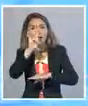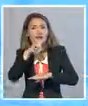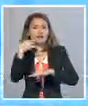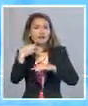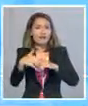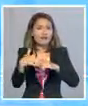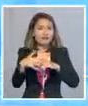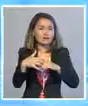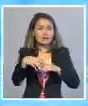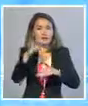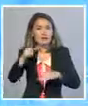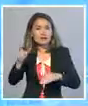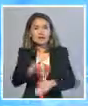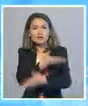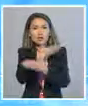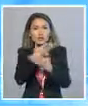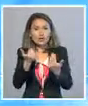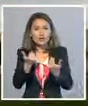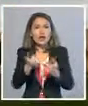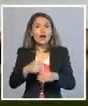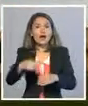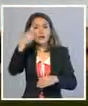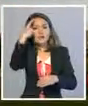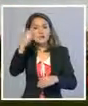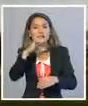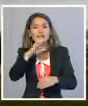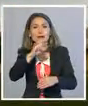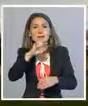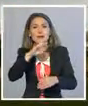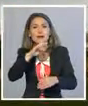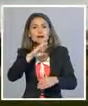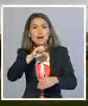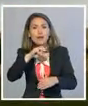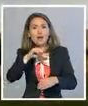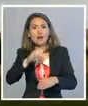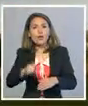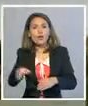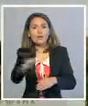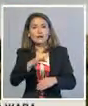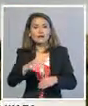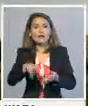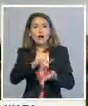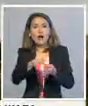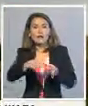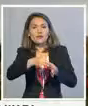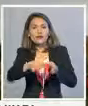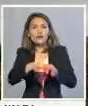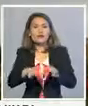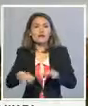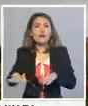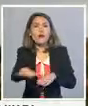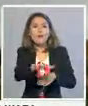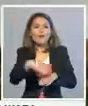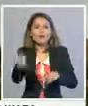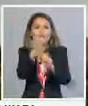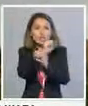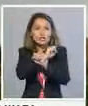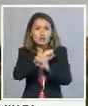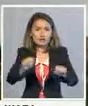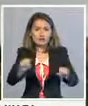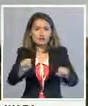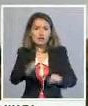Қазақстан азаматы жоқ екенін мәлімдеді. Естеріңізге сала кетсек, Самара облысының Чапаевск қаласына жақын маңдағы полигондағы жарылыстар сейсенбіде